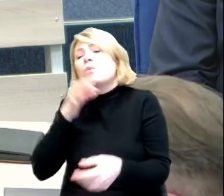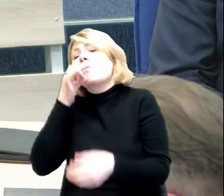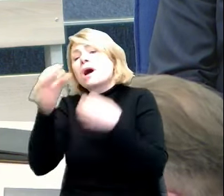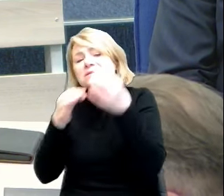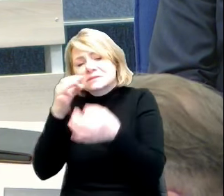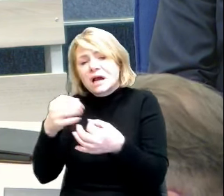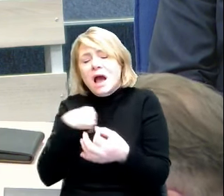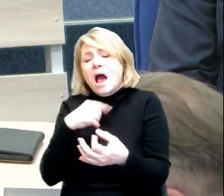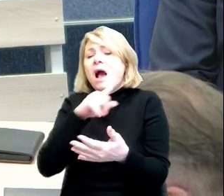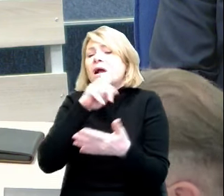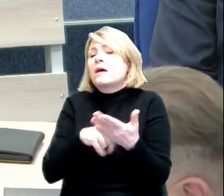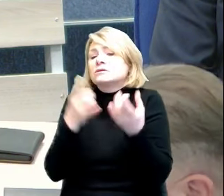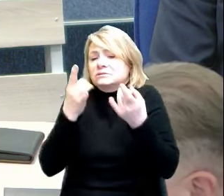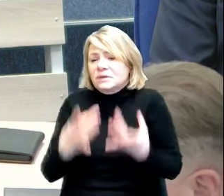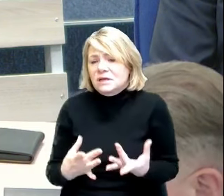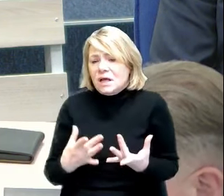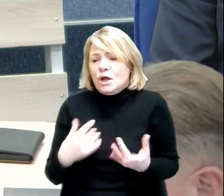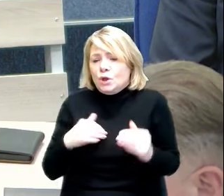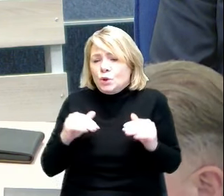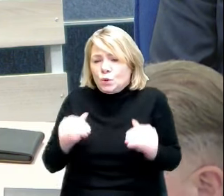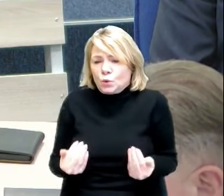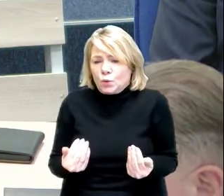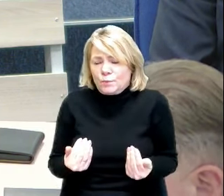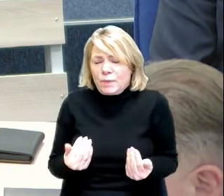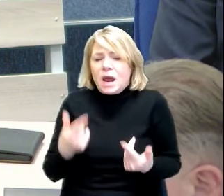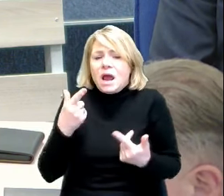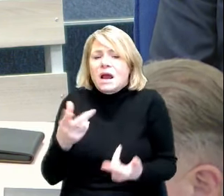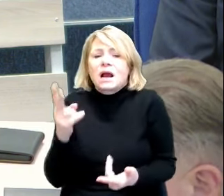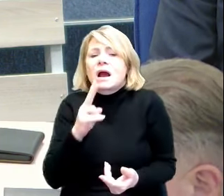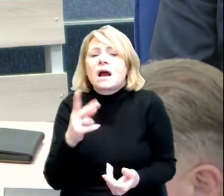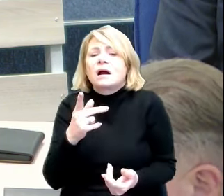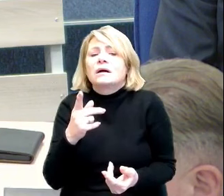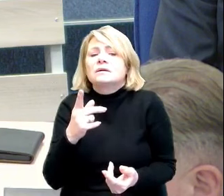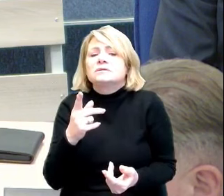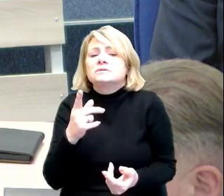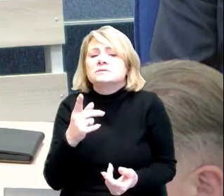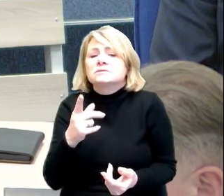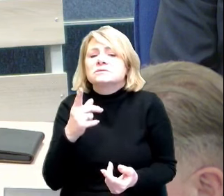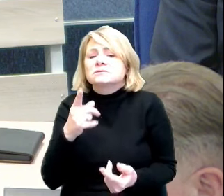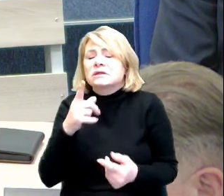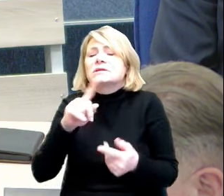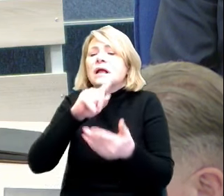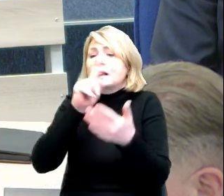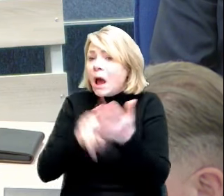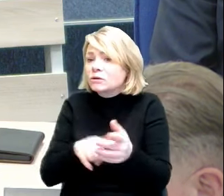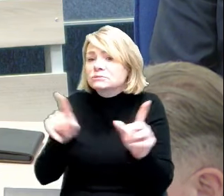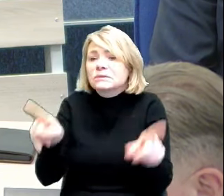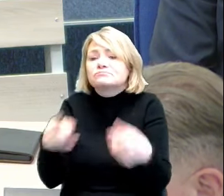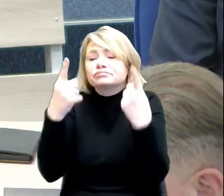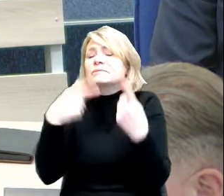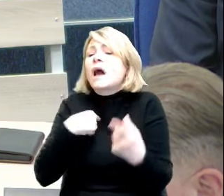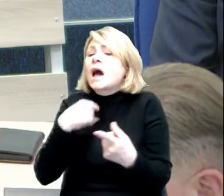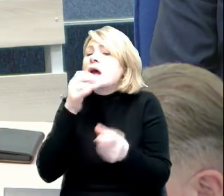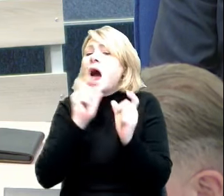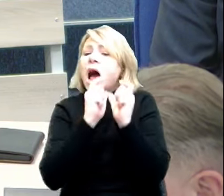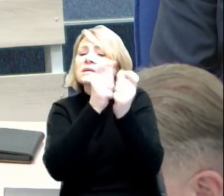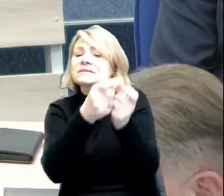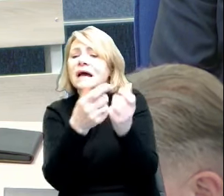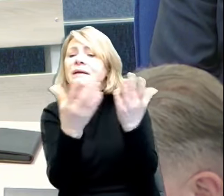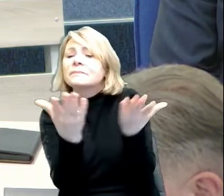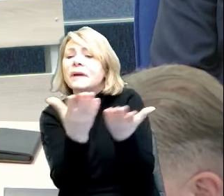a trumpai ką pasakyti šito tiem kas sakyme ryškėl š klausimus arba suėrimo dėl